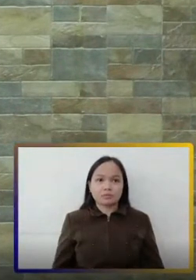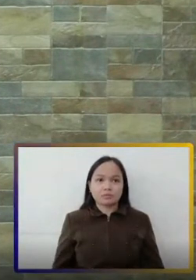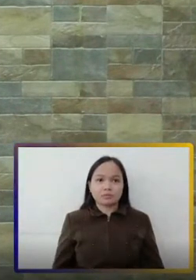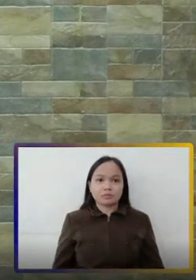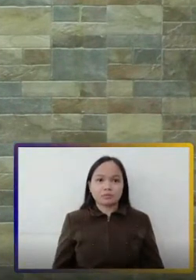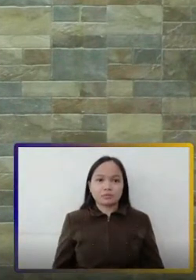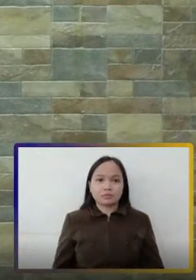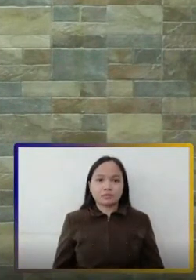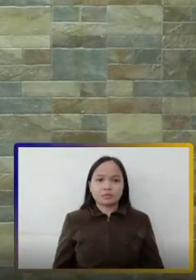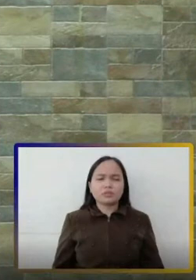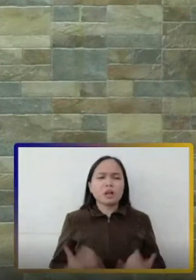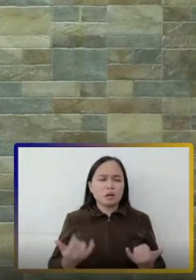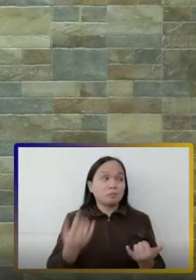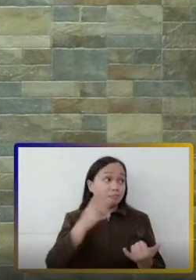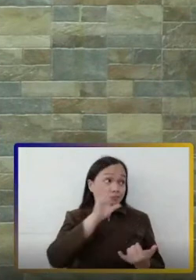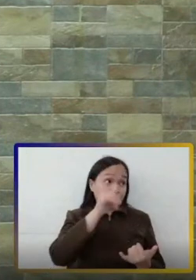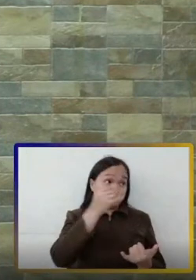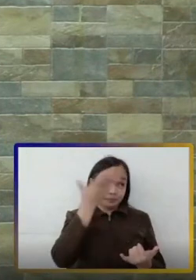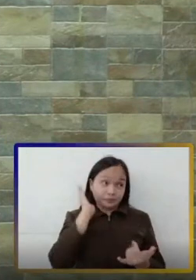Alright, let me break it down.